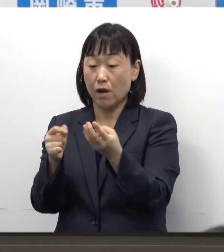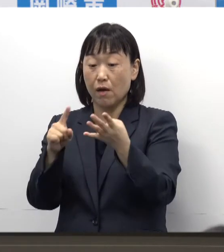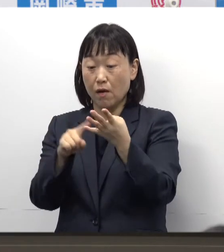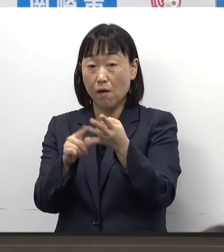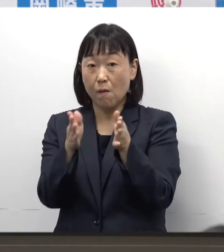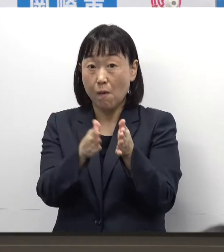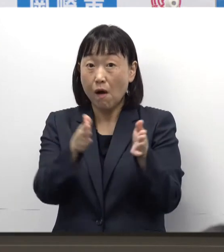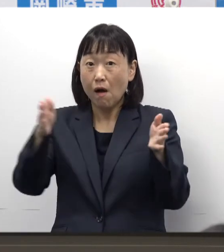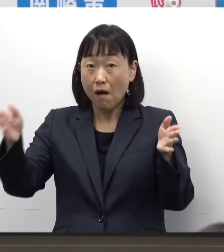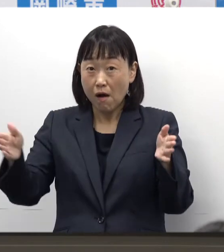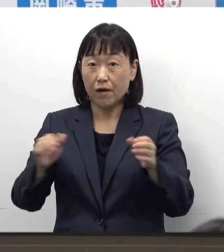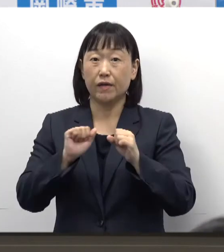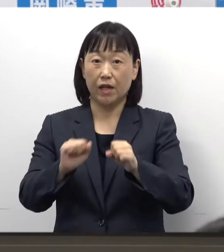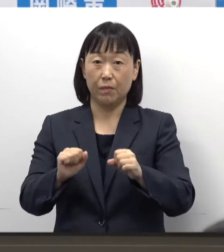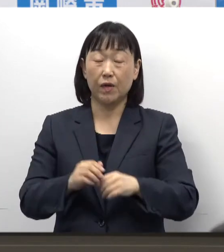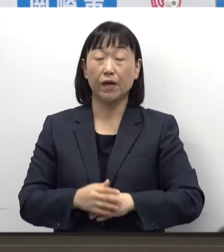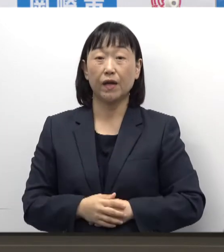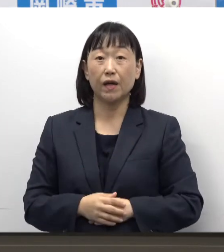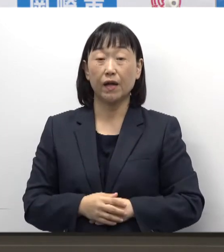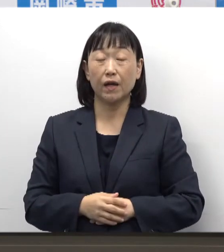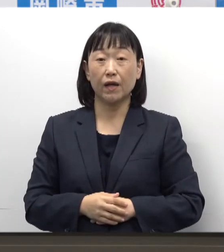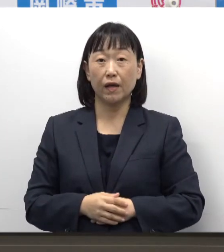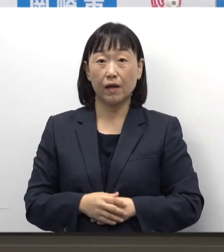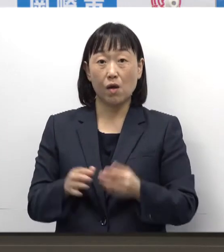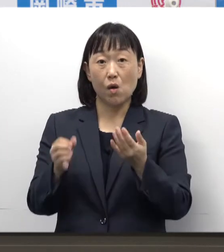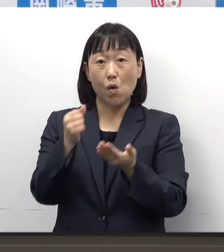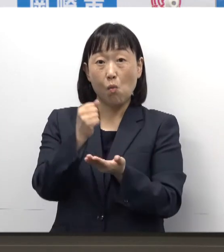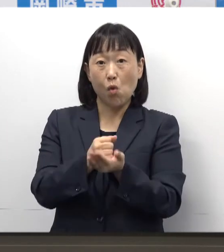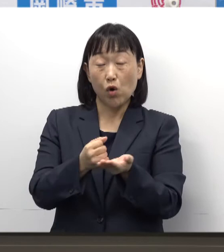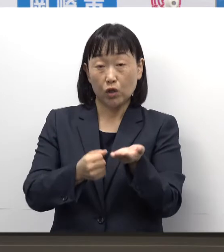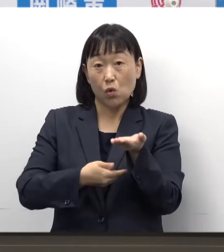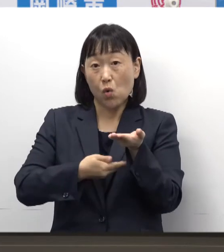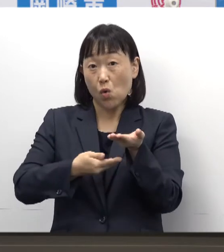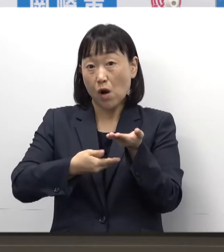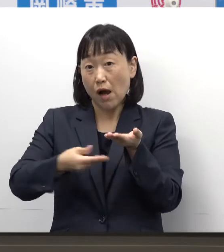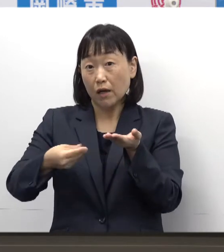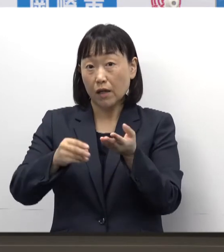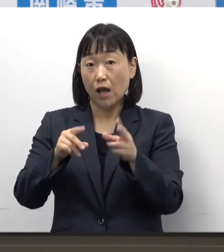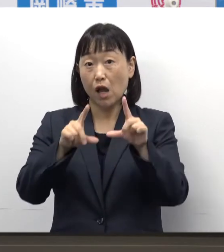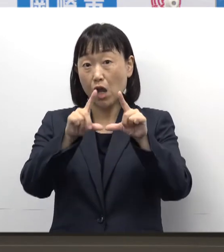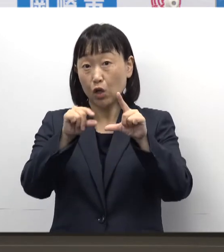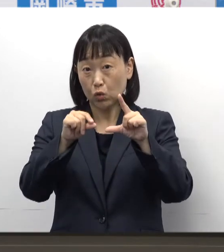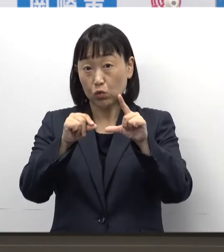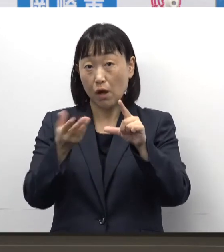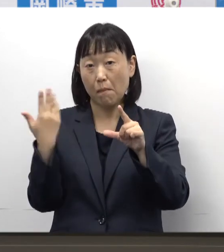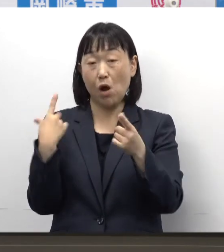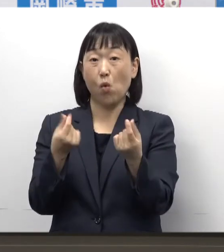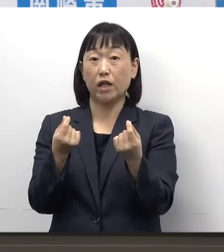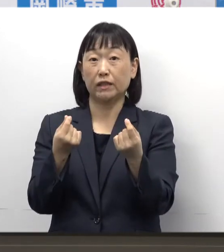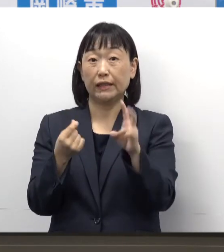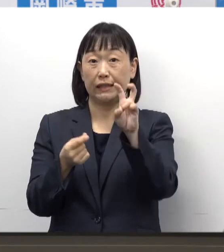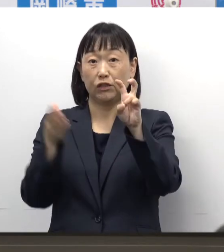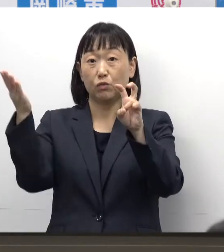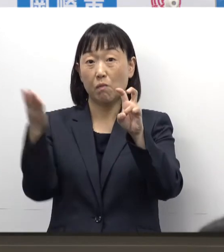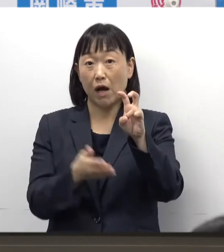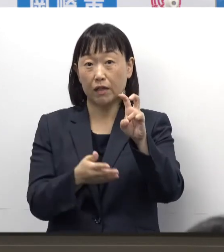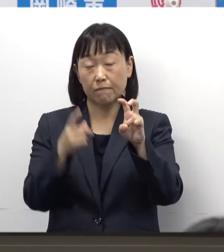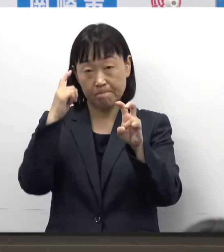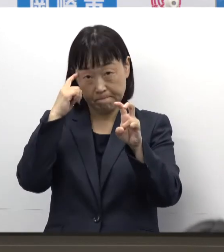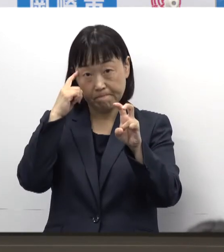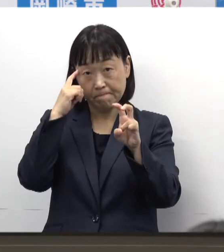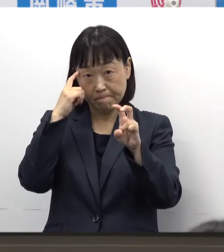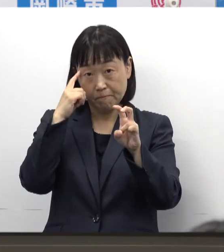の幅を広げてまいりますポイントの還元率に釣っ還元率につきましては前回と同様の20%とし